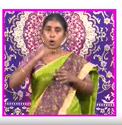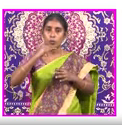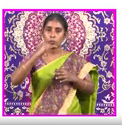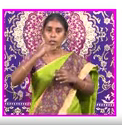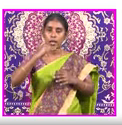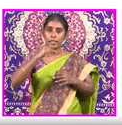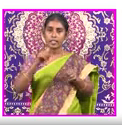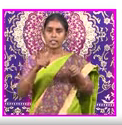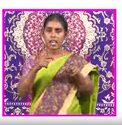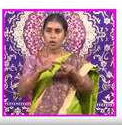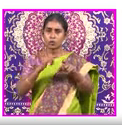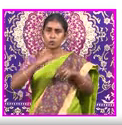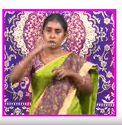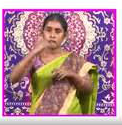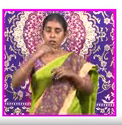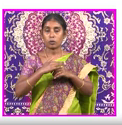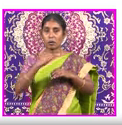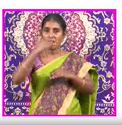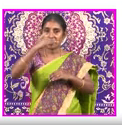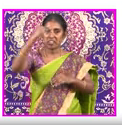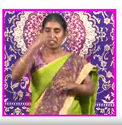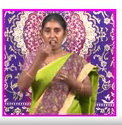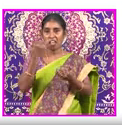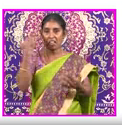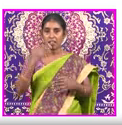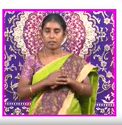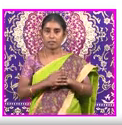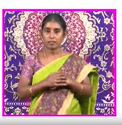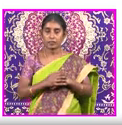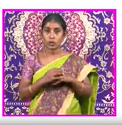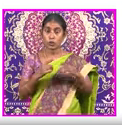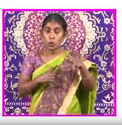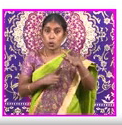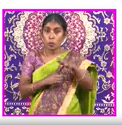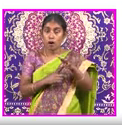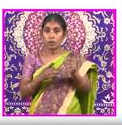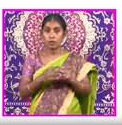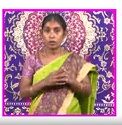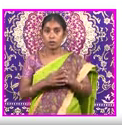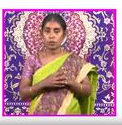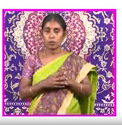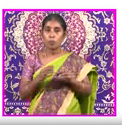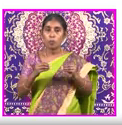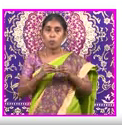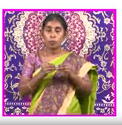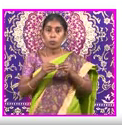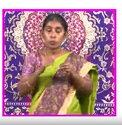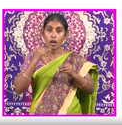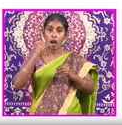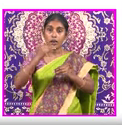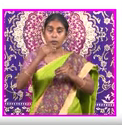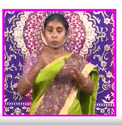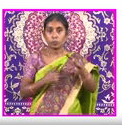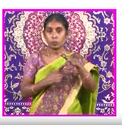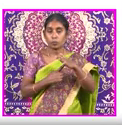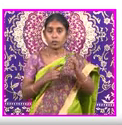உதாரணமாக மேகமூட்டமாக இருக்கட்டும், மழையாக இருக்கட்டும், இடி, மின்னல் போன்ற அனைத்து வானிலை நிகழ்வுகளும் இந்த அடுக்கில்